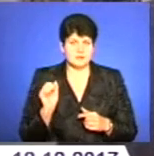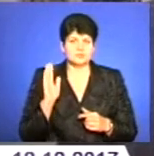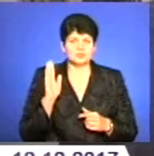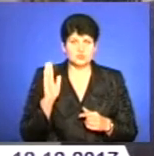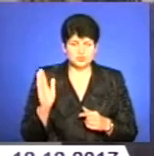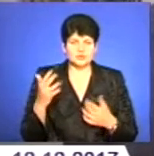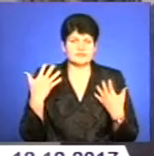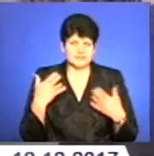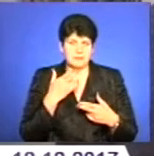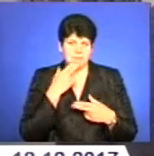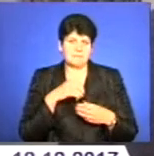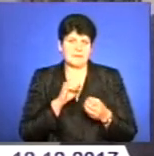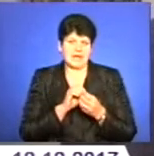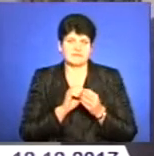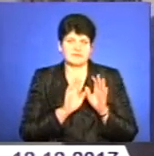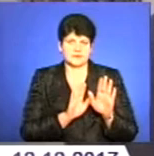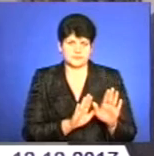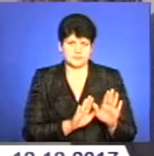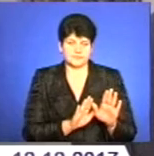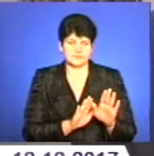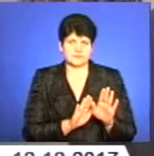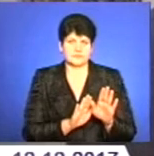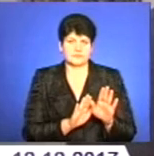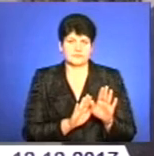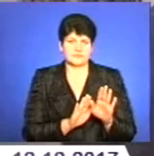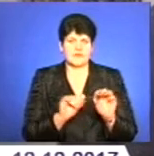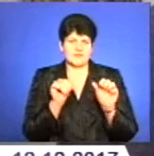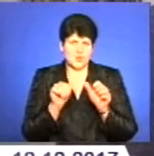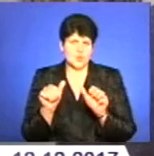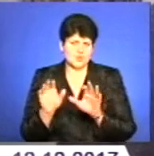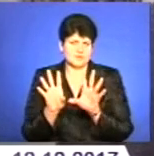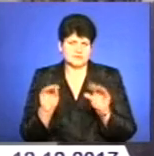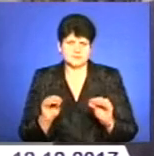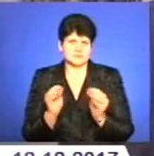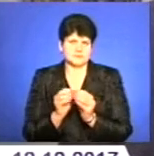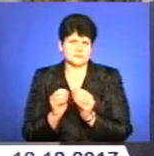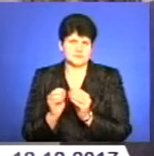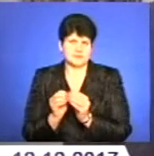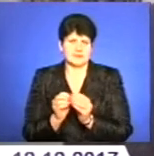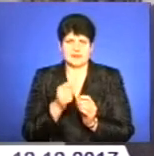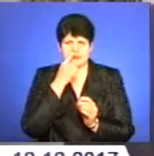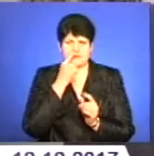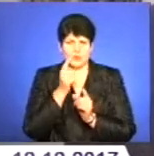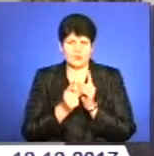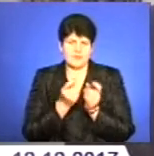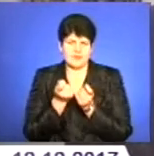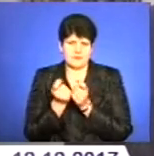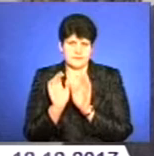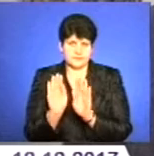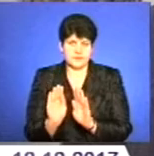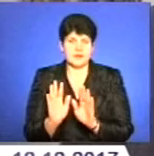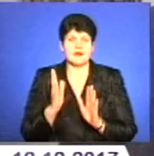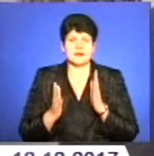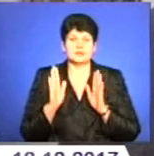вже звиклою по конструкції, по фігурам, які ми поміняли нещодавно, але